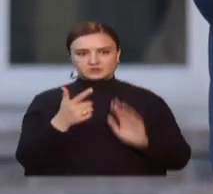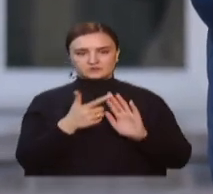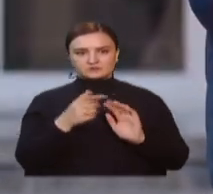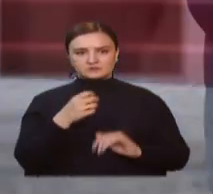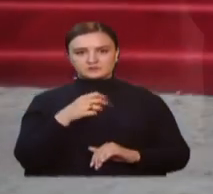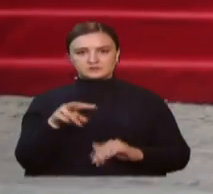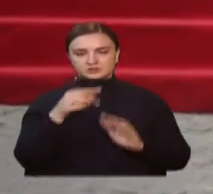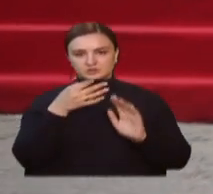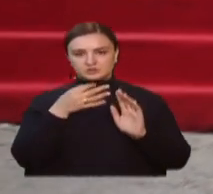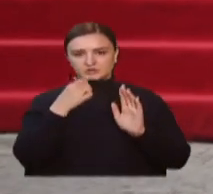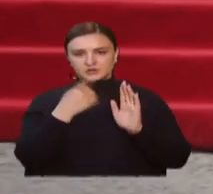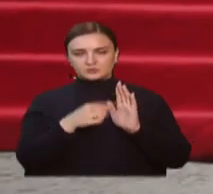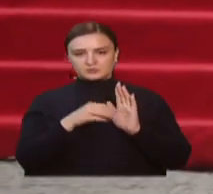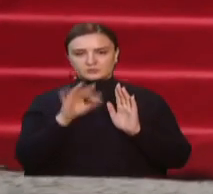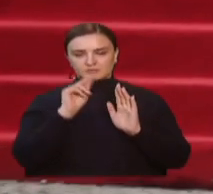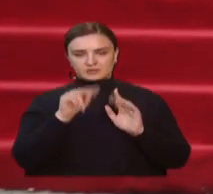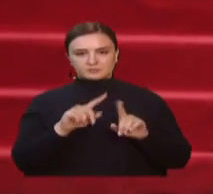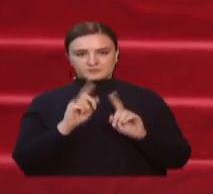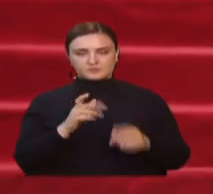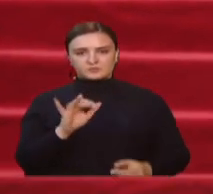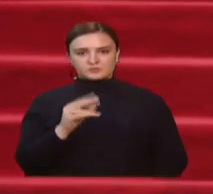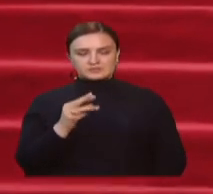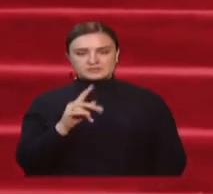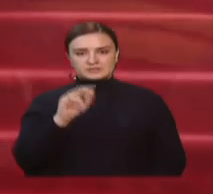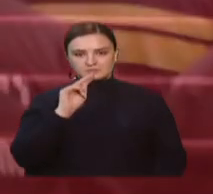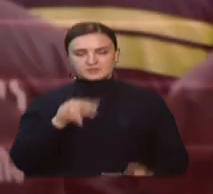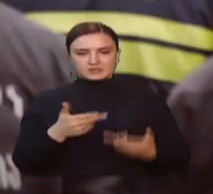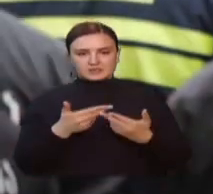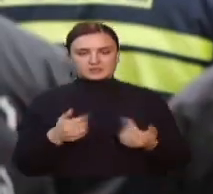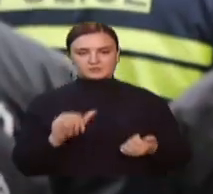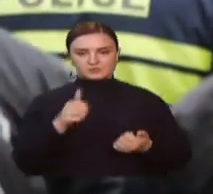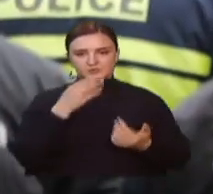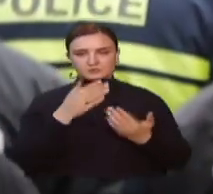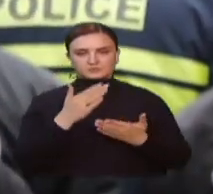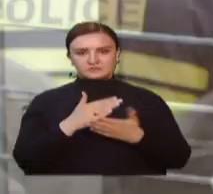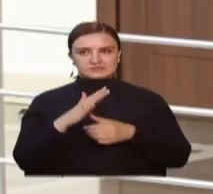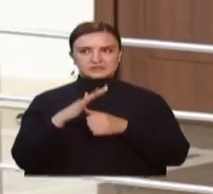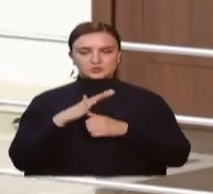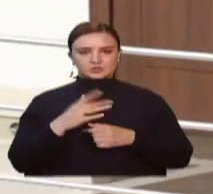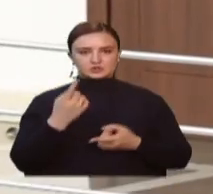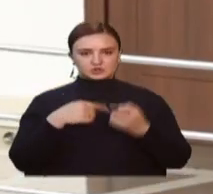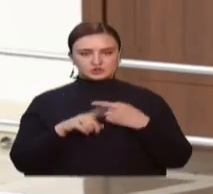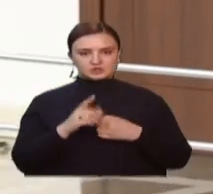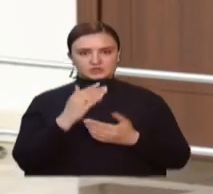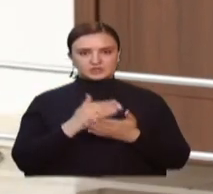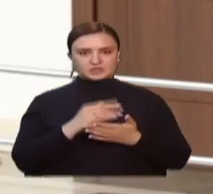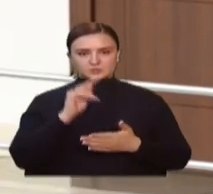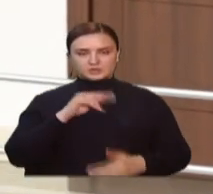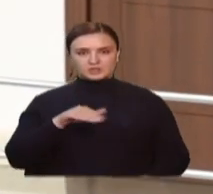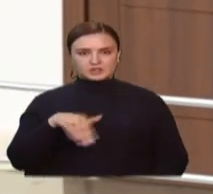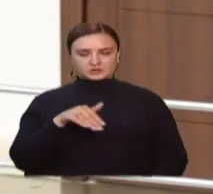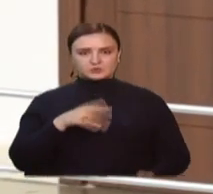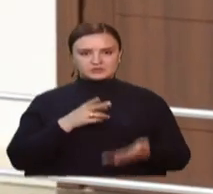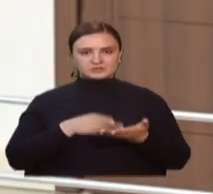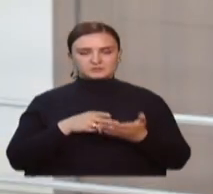ივლისს ჯაშუშობის ბრალდებით დააკავეს. ქურციკიძე მაშინ ბრალი აღიარა, როგორც შემდეგ თქვა, ზეწოლის შედეგად. მან ოდანაშაულობის დასამტკიცებლად